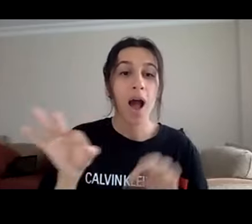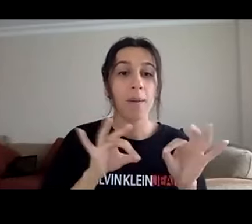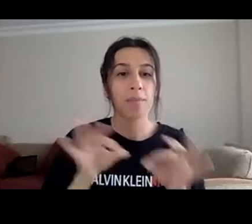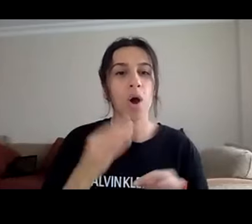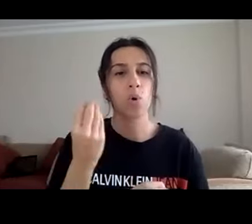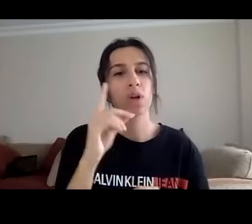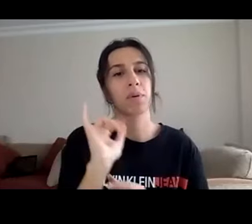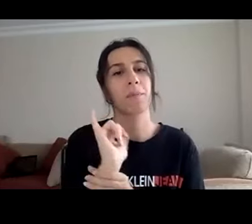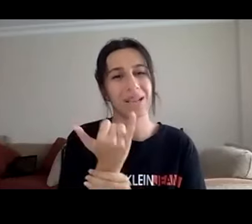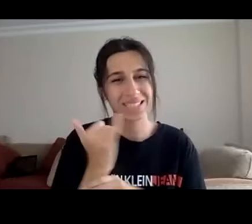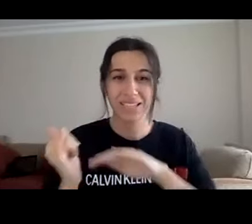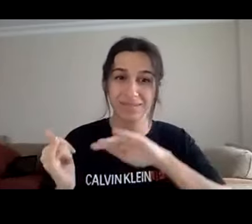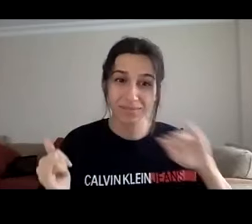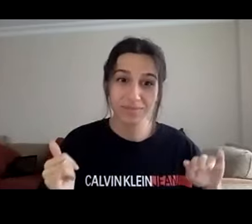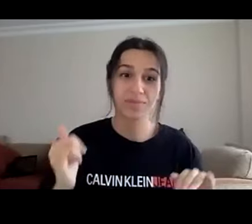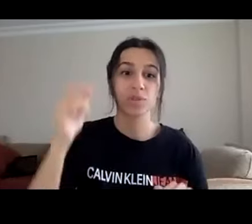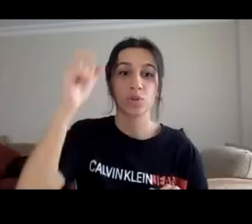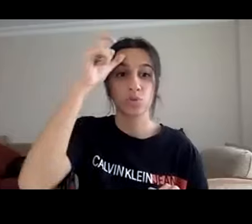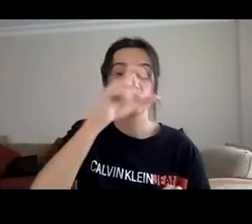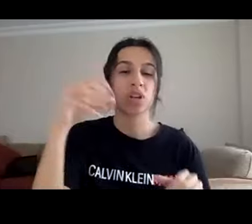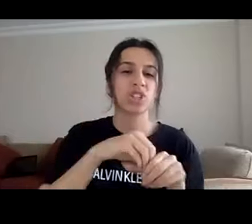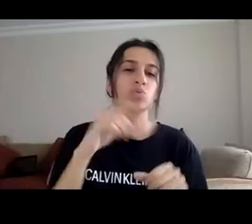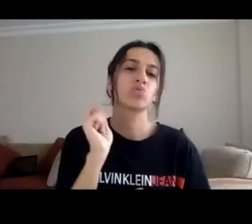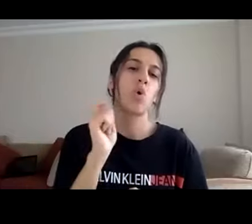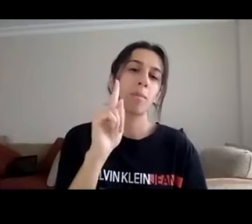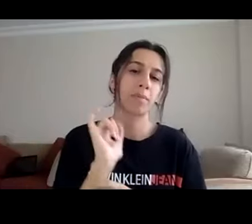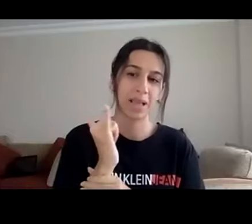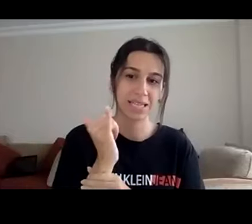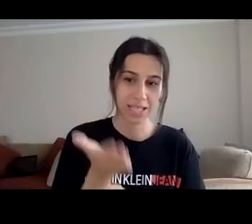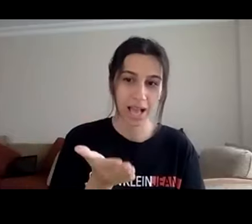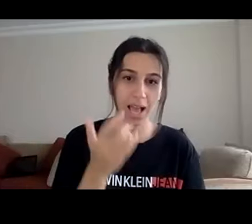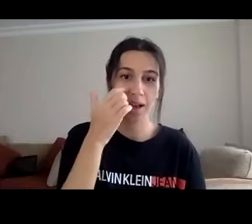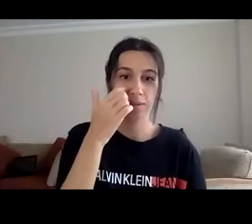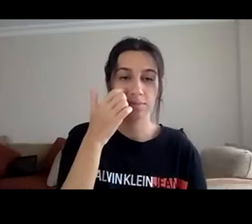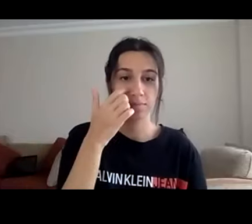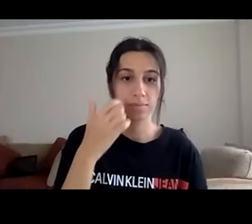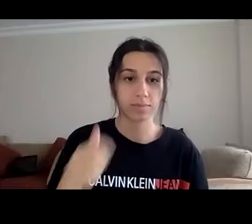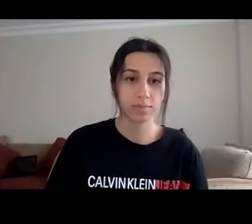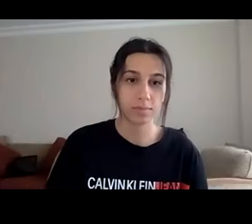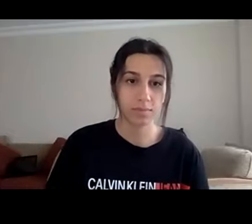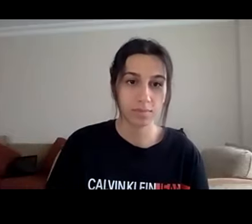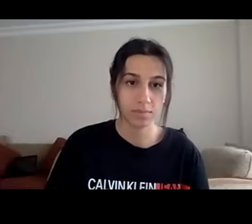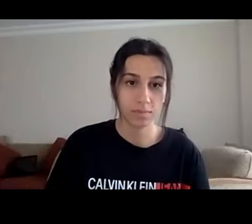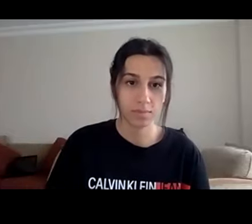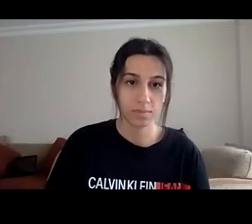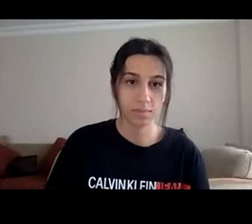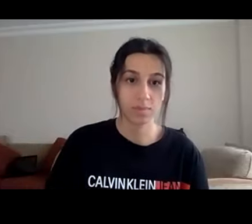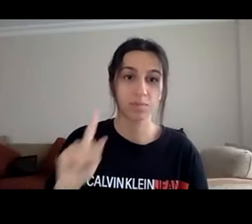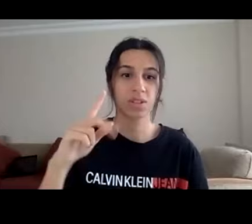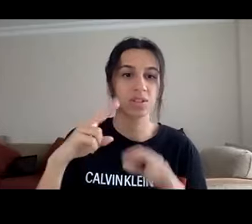güzel bir meslek olmakla beraber Türkiye'de icrası zor bir meslek. Ciddi bir mimar enflasyonu var.